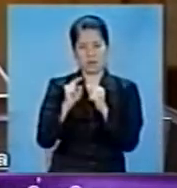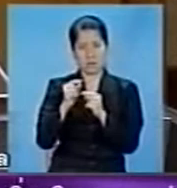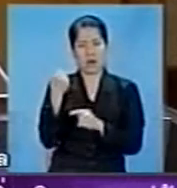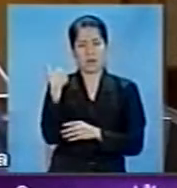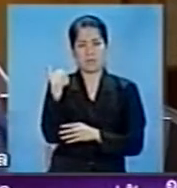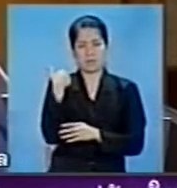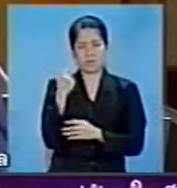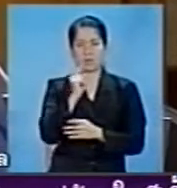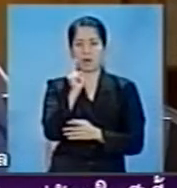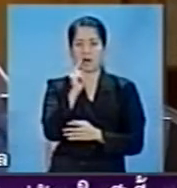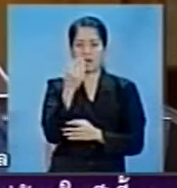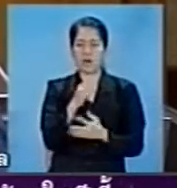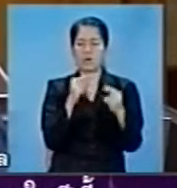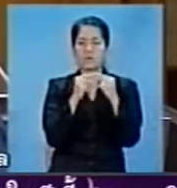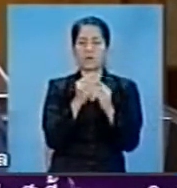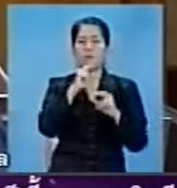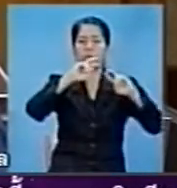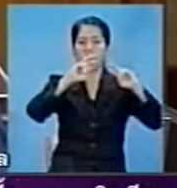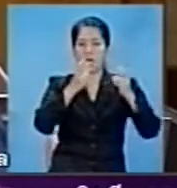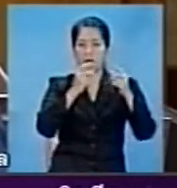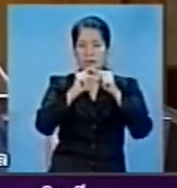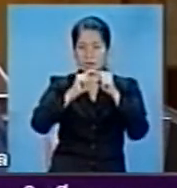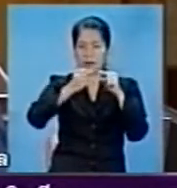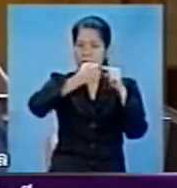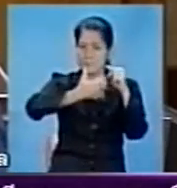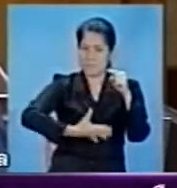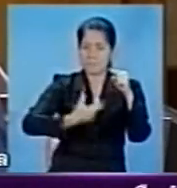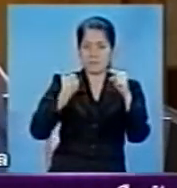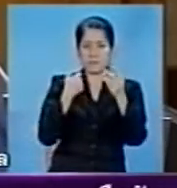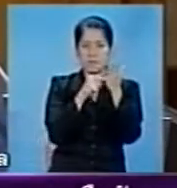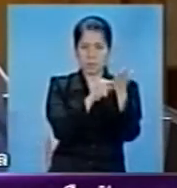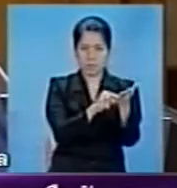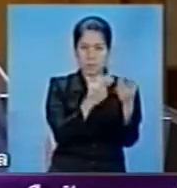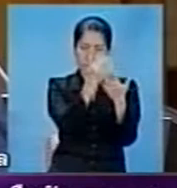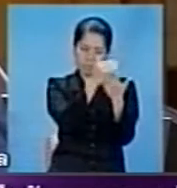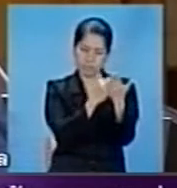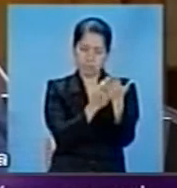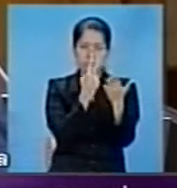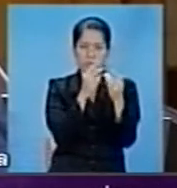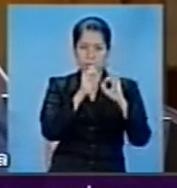างๆเช่นการแก้ไขเพิ่มเติมรัฐธรรมนูญหรือข้อเรียกร้องอื่นๆทางการเมืองเข้ามาพิจารณา